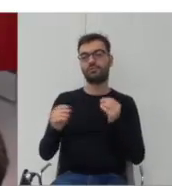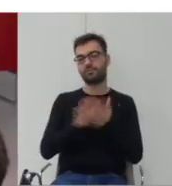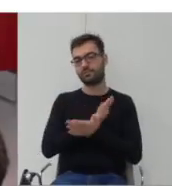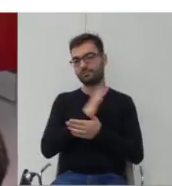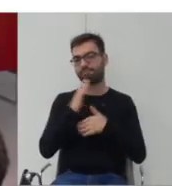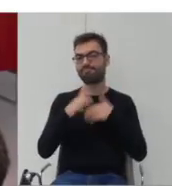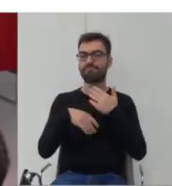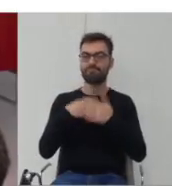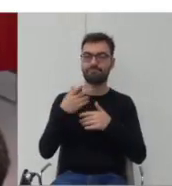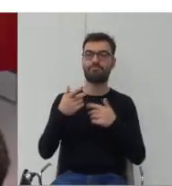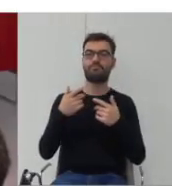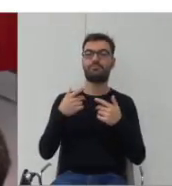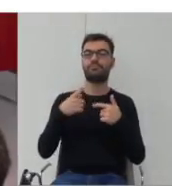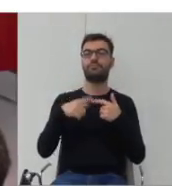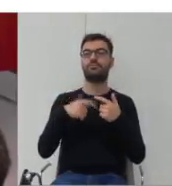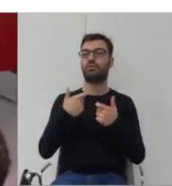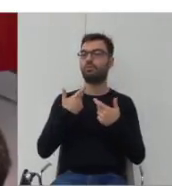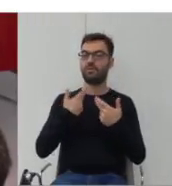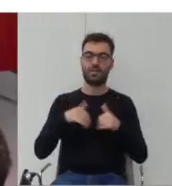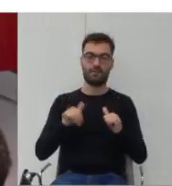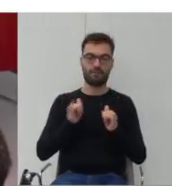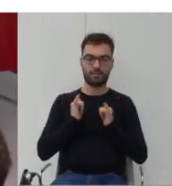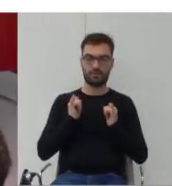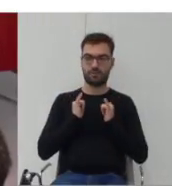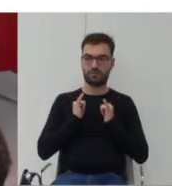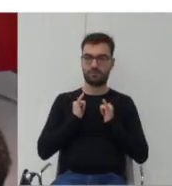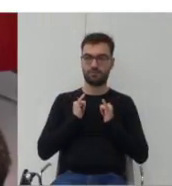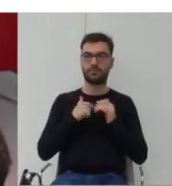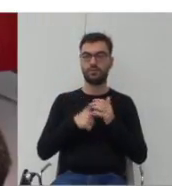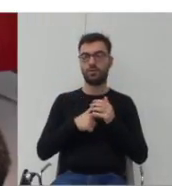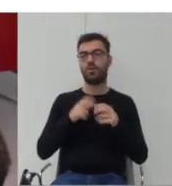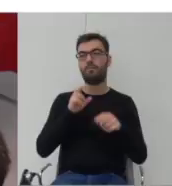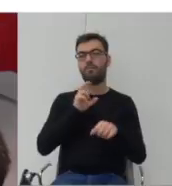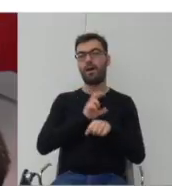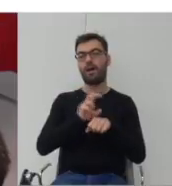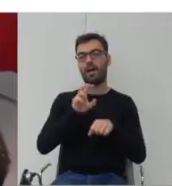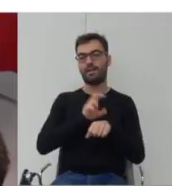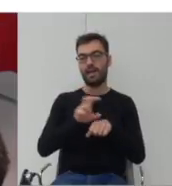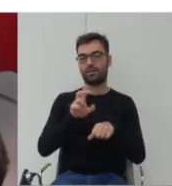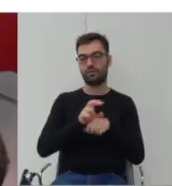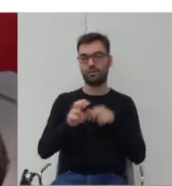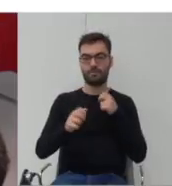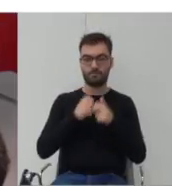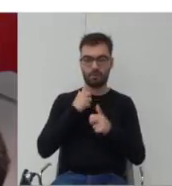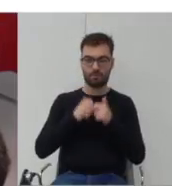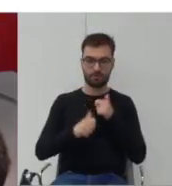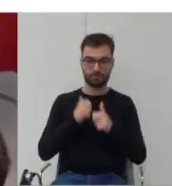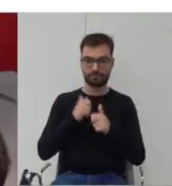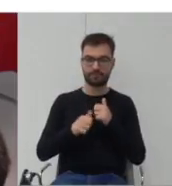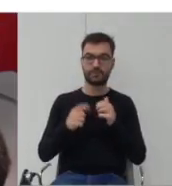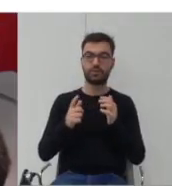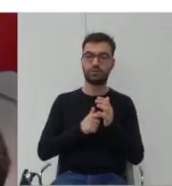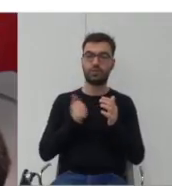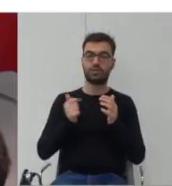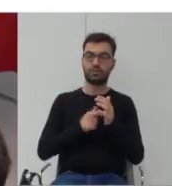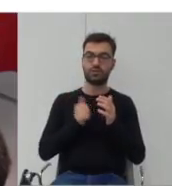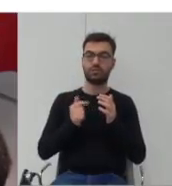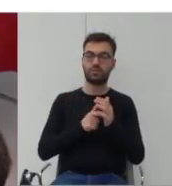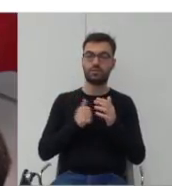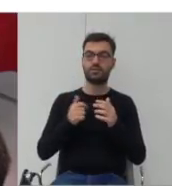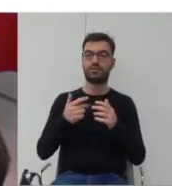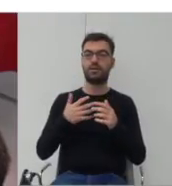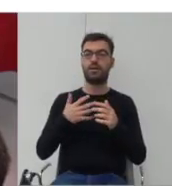jesteśmy przyzwyczajeni, po prostu staje się niewygodna. To są bariery architektoniczne. Często też tracimy